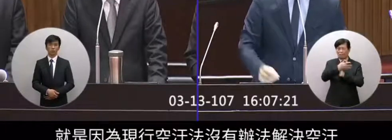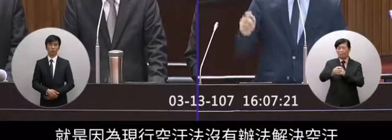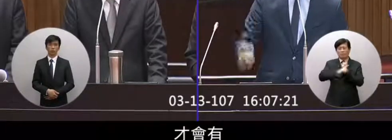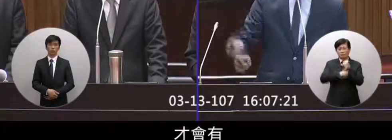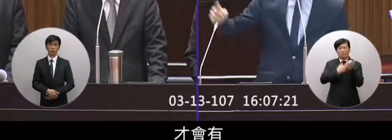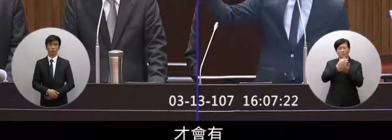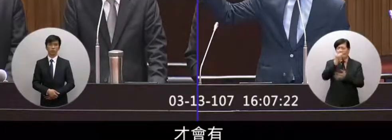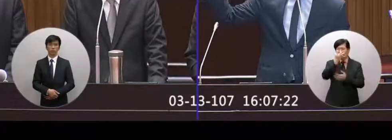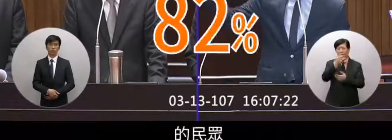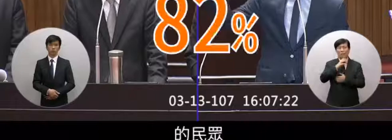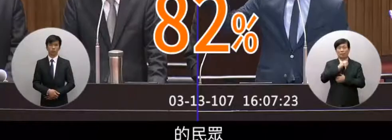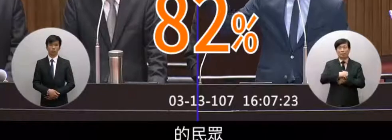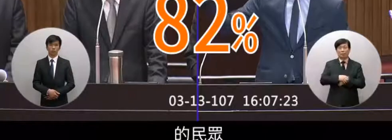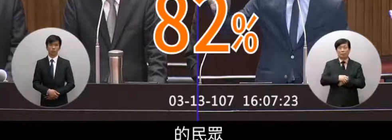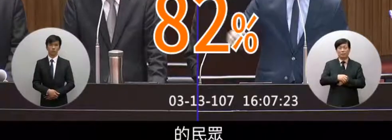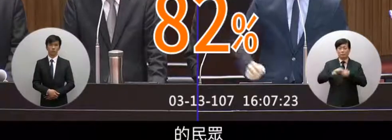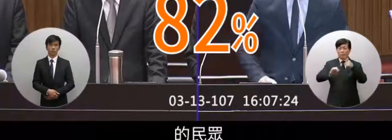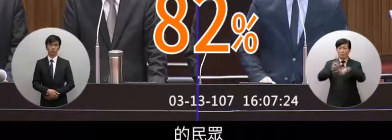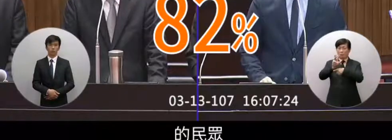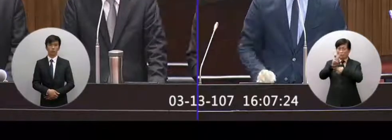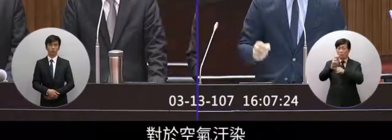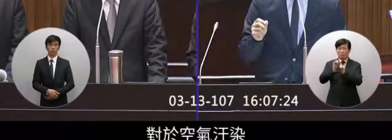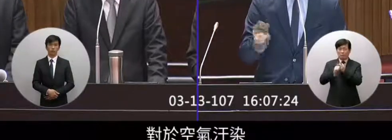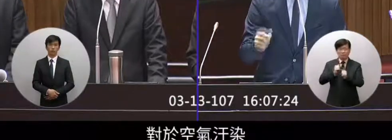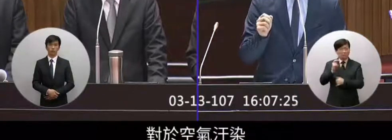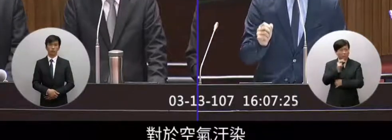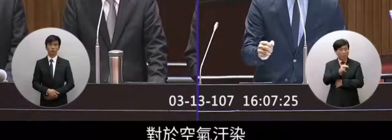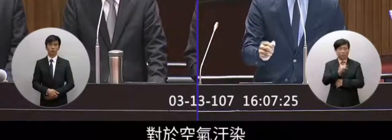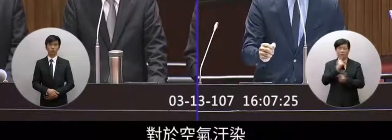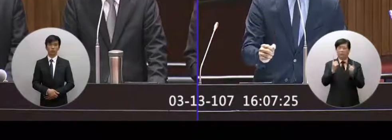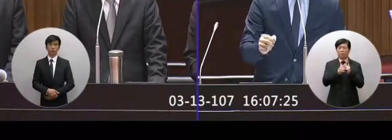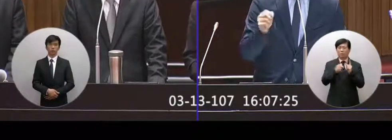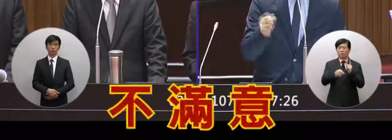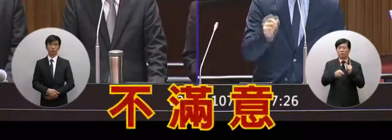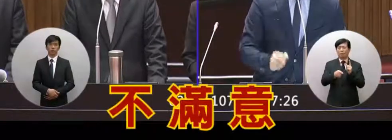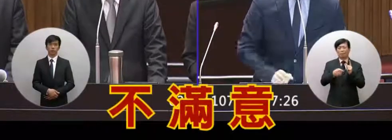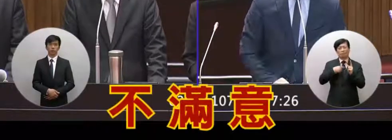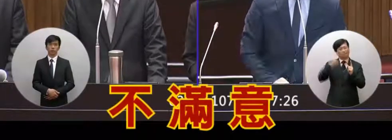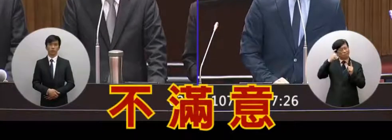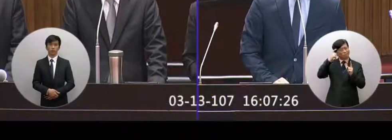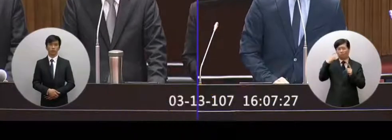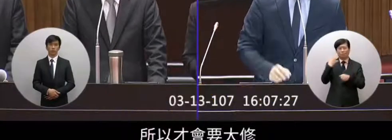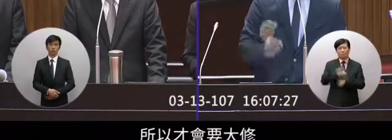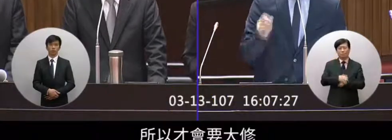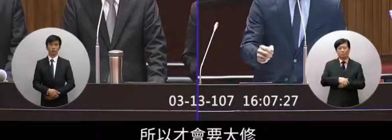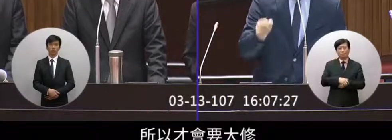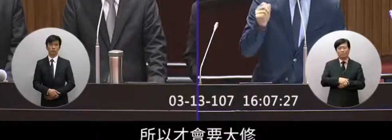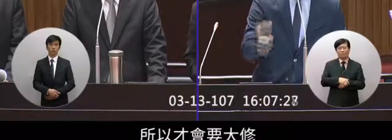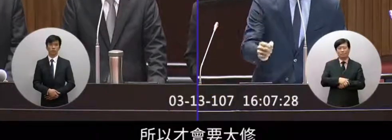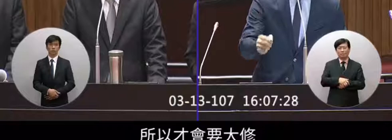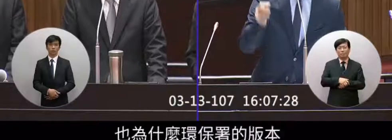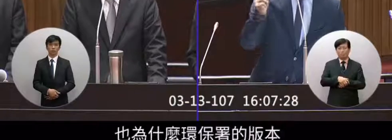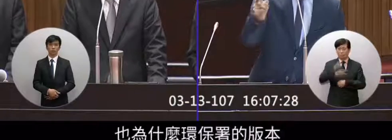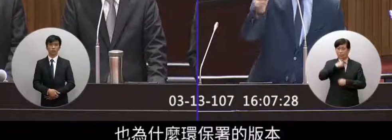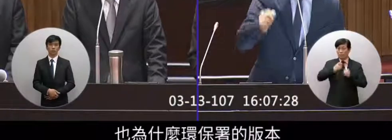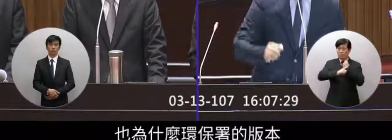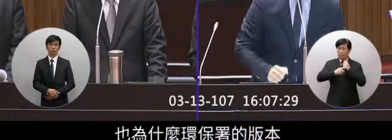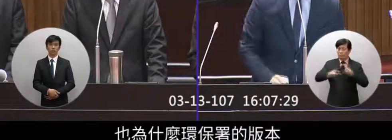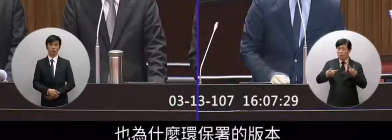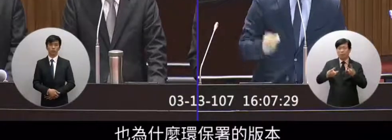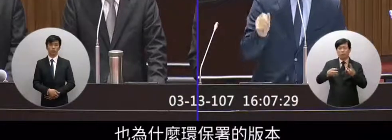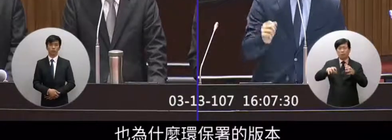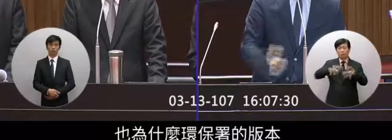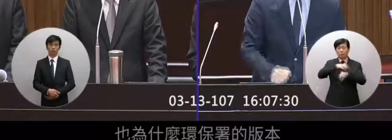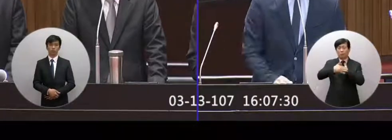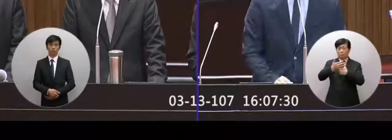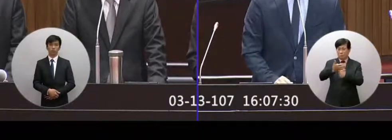决空污，才会有 82% 的民众对于空气污染不满意，所以才会要大修也。为什么环